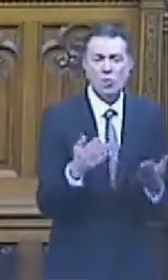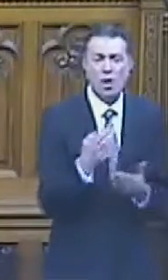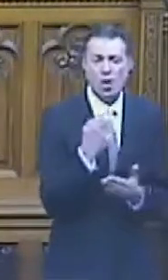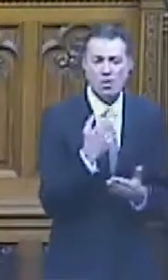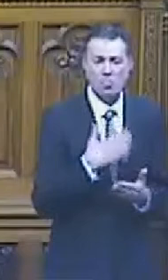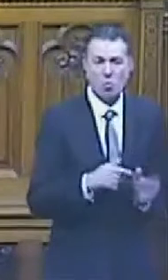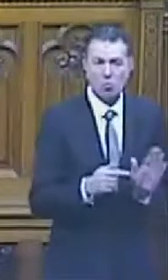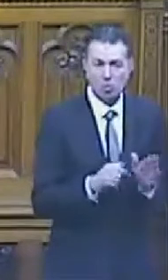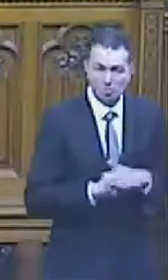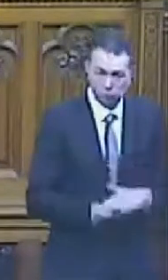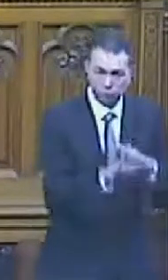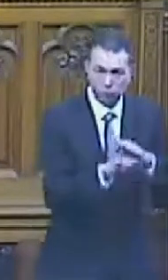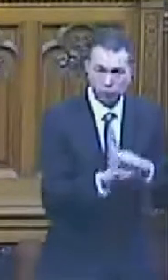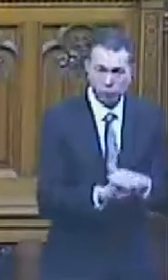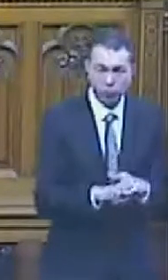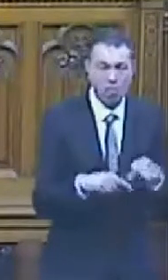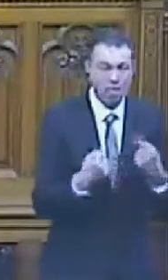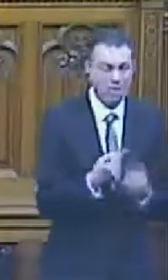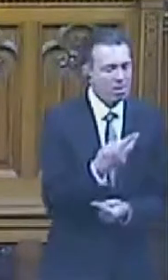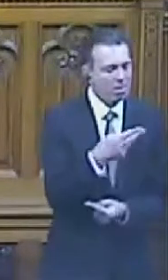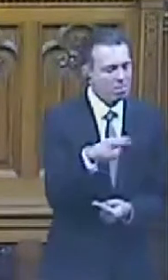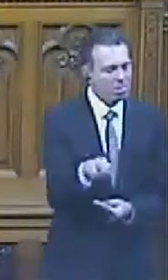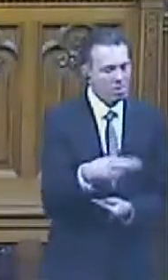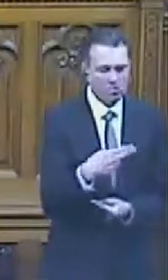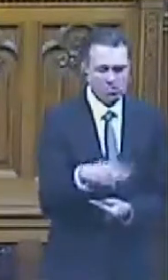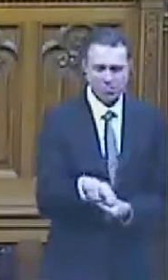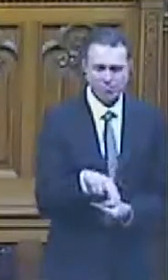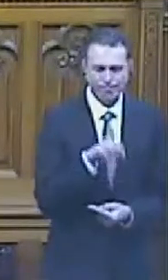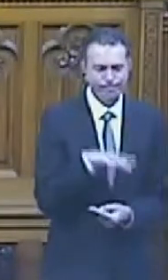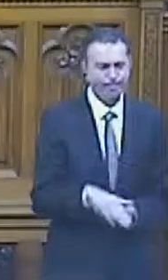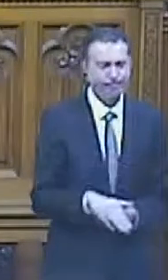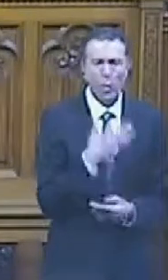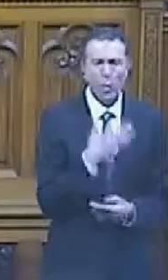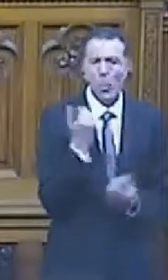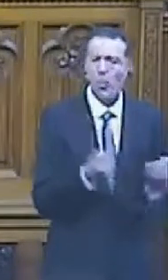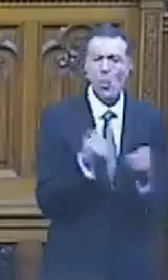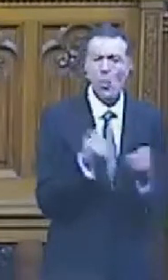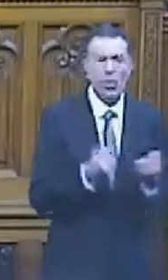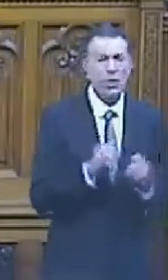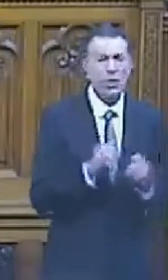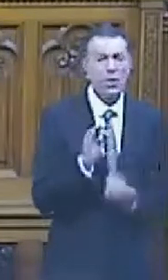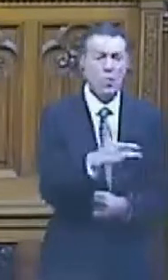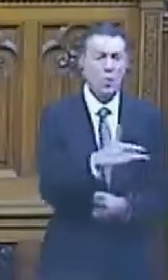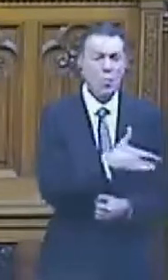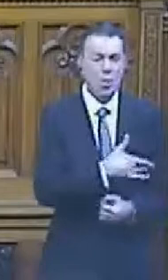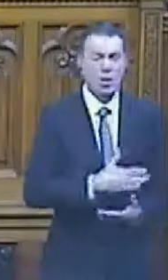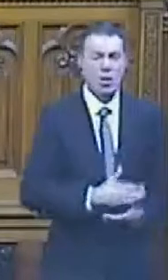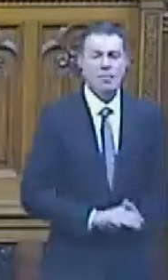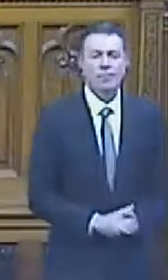stellen. Das wollen wir nicht, meine sehr geehrten Damen und Herren. Das ist keine Politik für die Bürger.